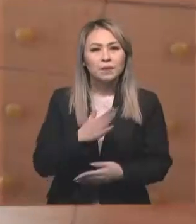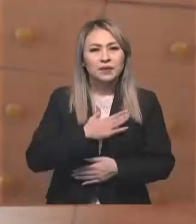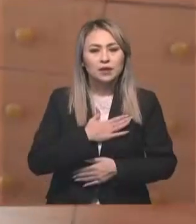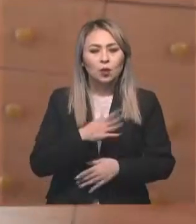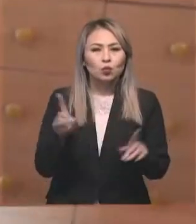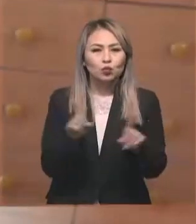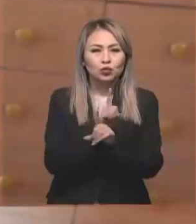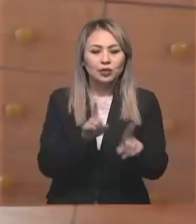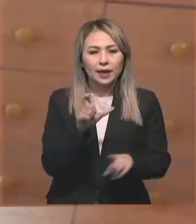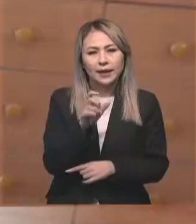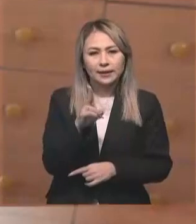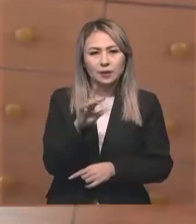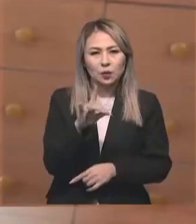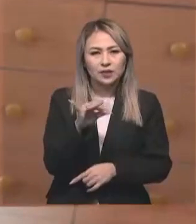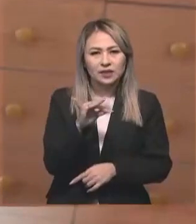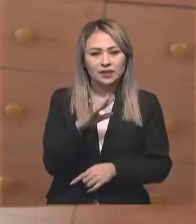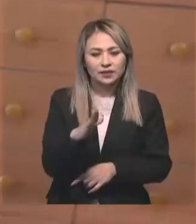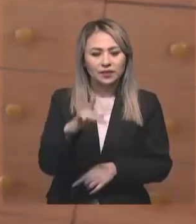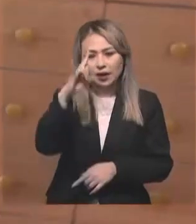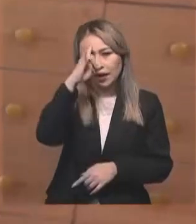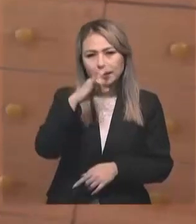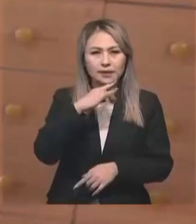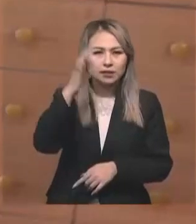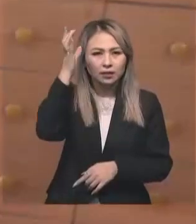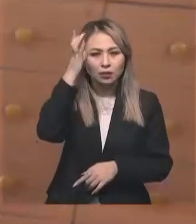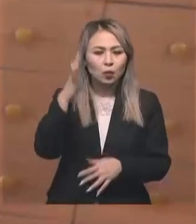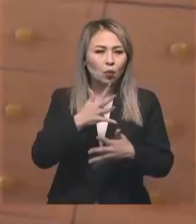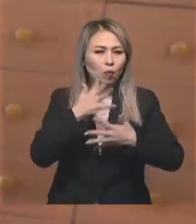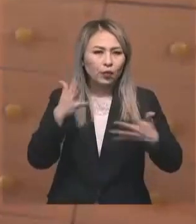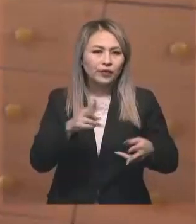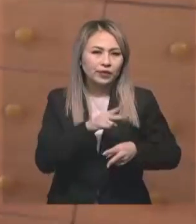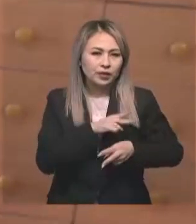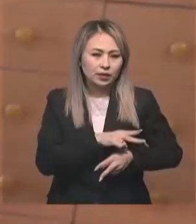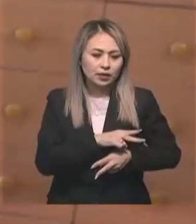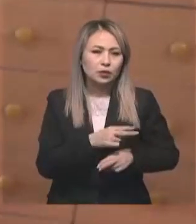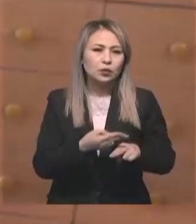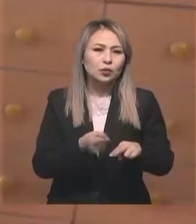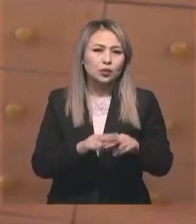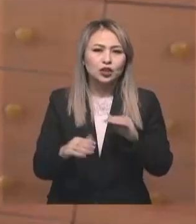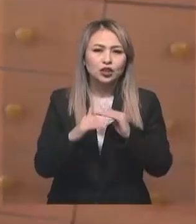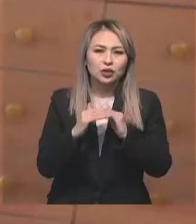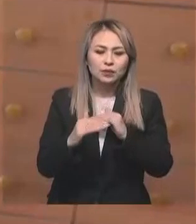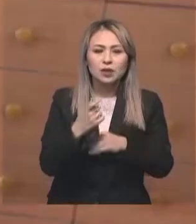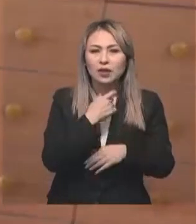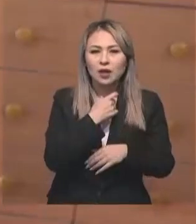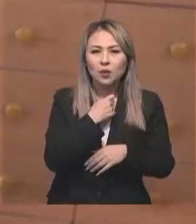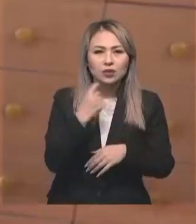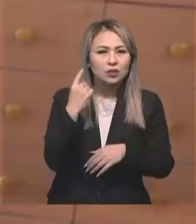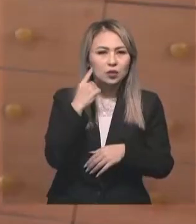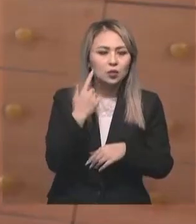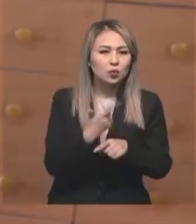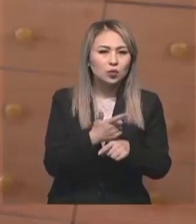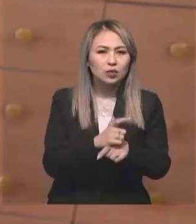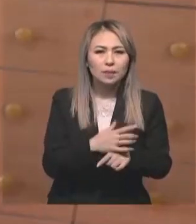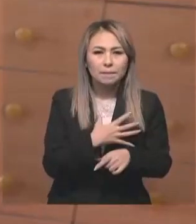музейдің эксклюзивті жадыгері. Қазақстан ғылым үшін өлшеусіз еңбек сіңірген атақты ғалым. Жерлесіміздің дауысын есту біз үшін